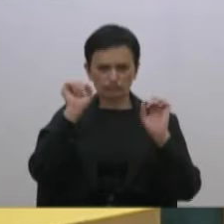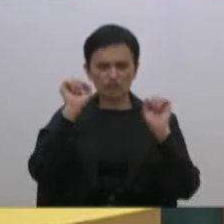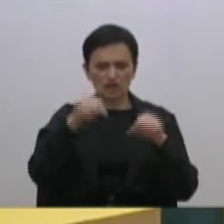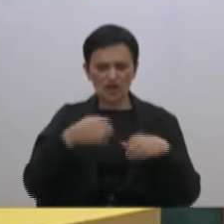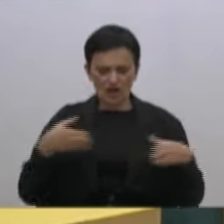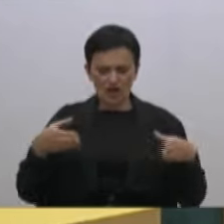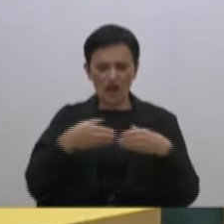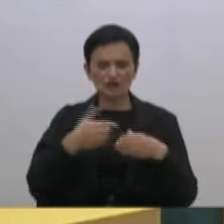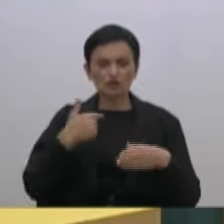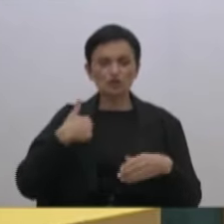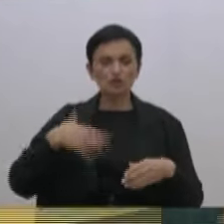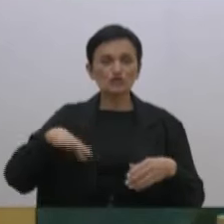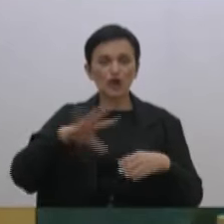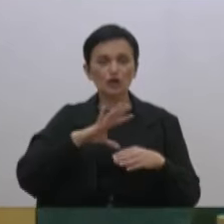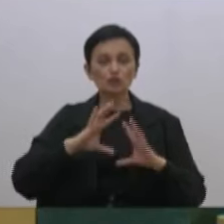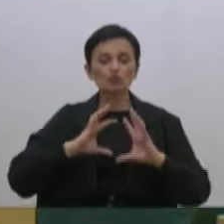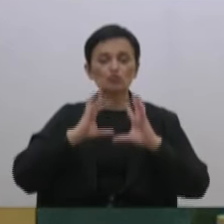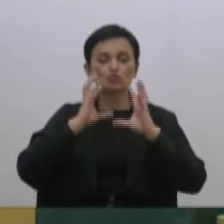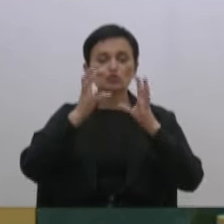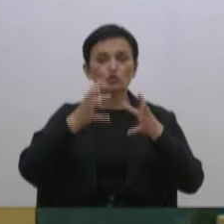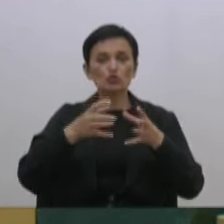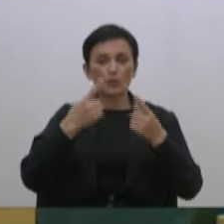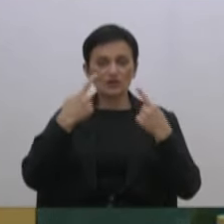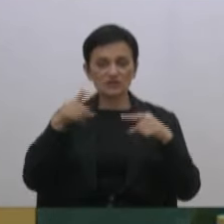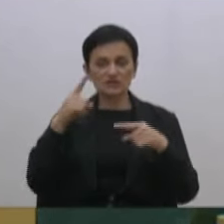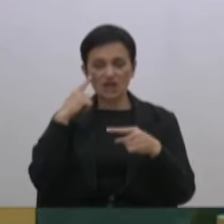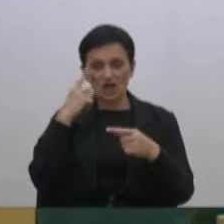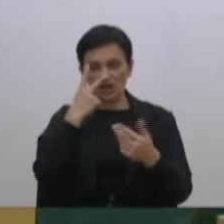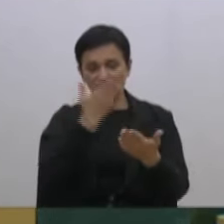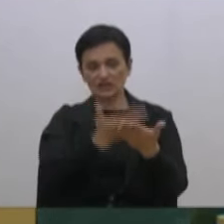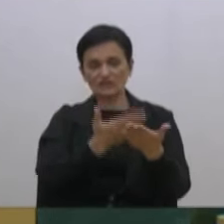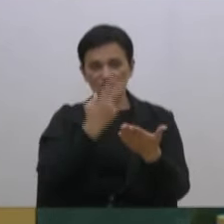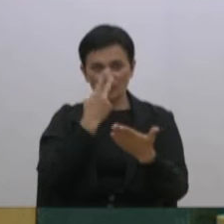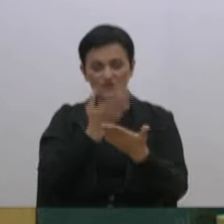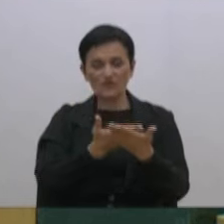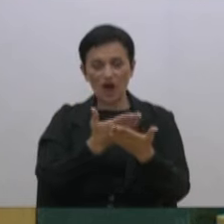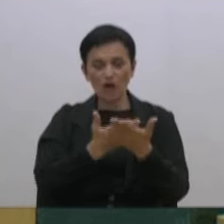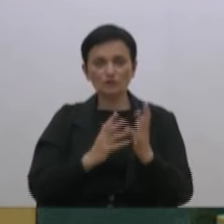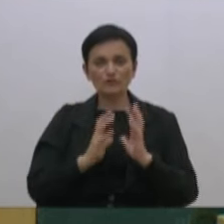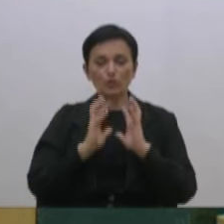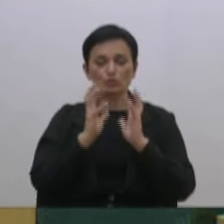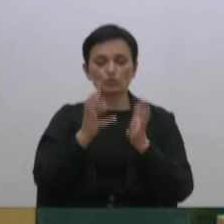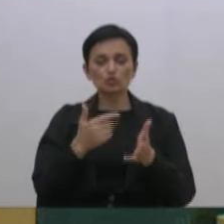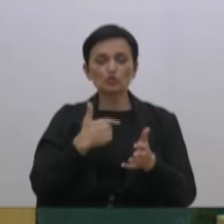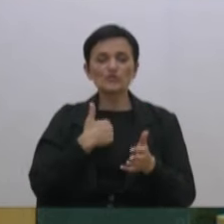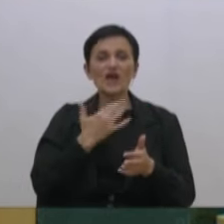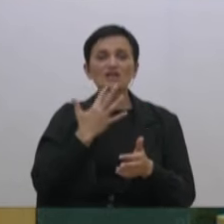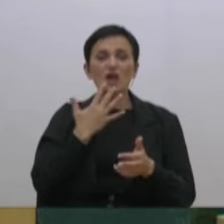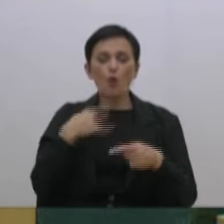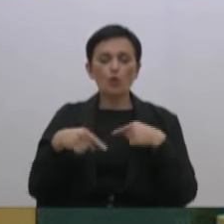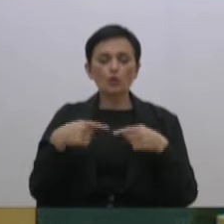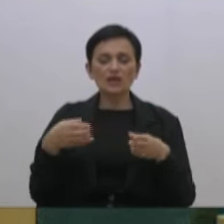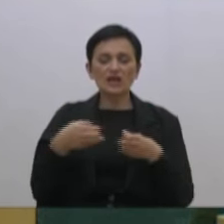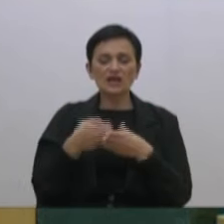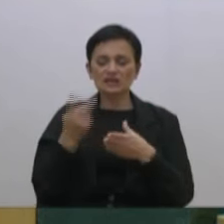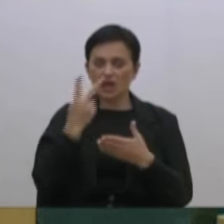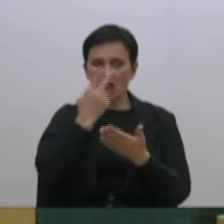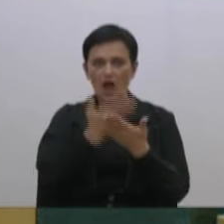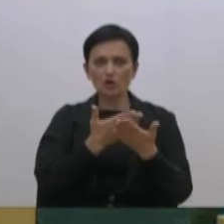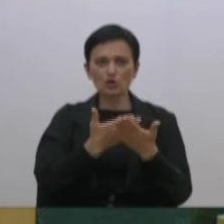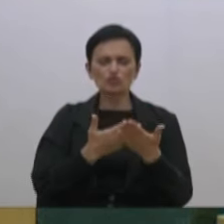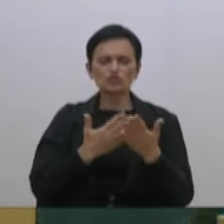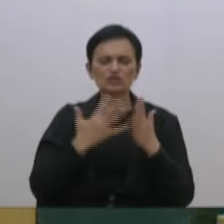ჩვენი ქვეყანა მსოფლიოს კიდევ სხვა თვალით გააცნეს. კიდევ ერთხელ ვაჩვენეთ თვითონ მსოფლიოს, ჩვენმა ეროვნულმა ნაკრებმა აჩვენა რამხელა